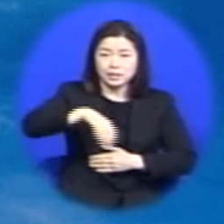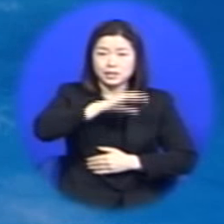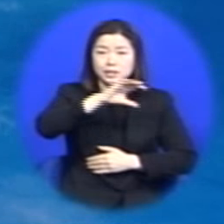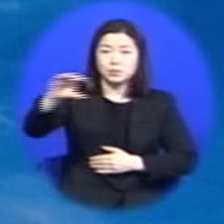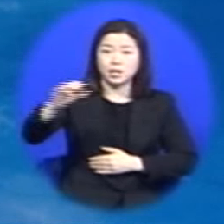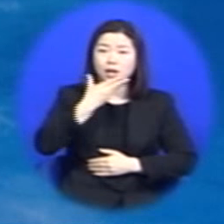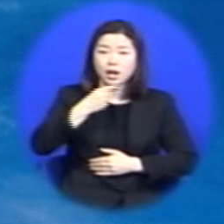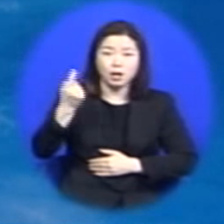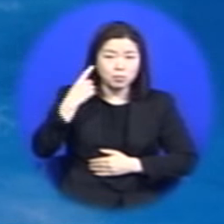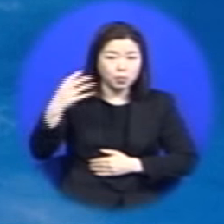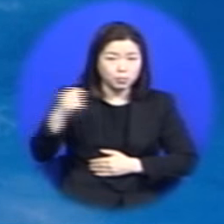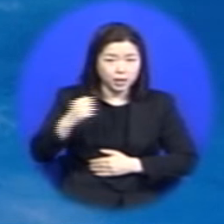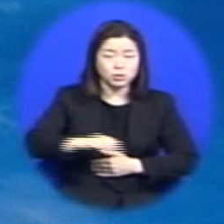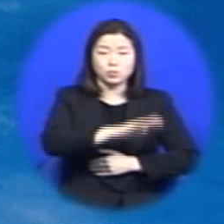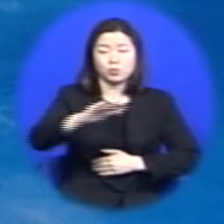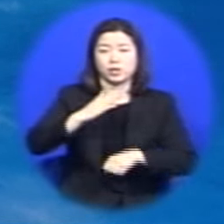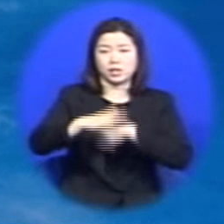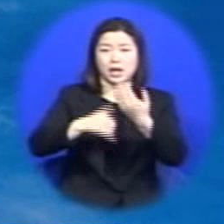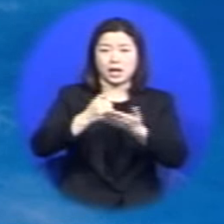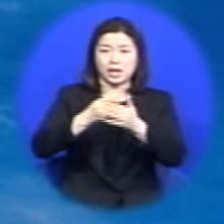우리는 하나님께 예배 드리는 겁니다.